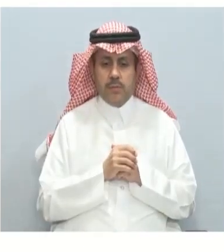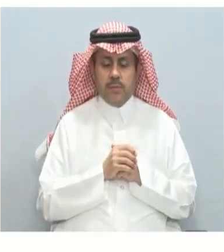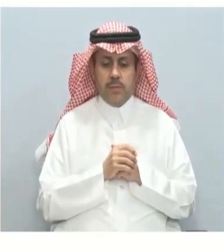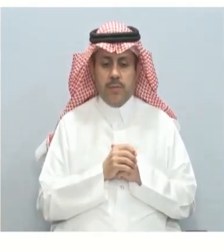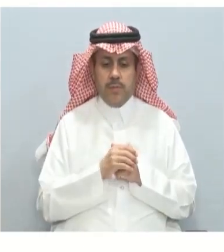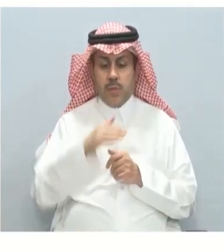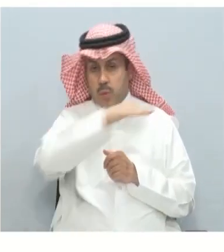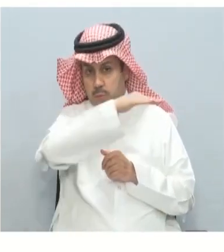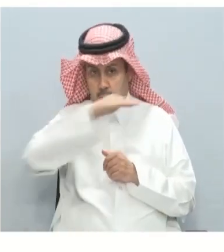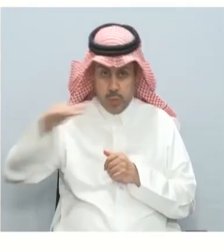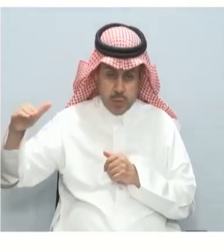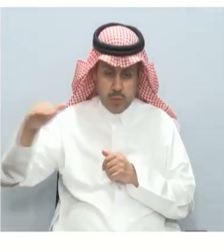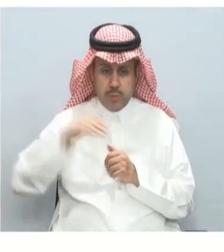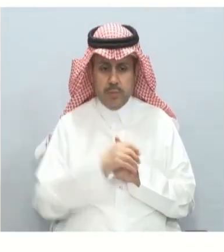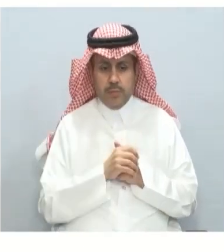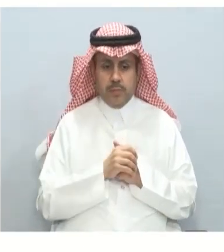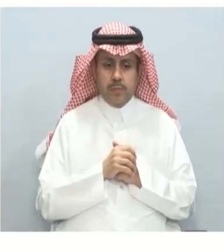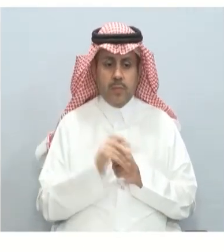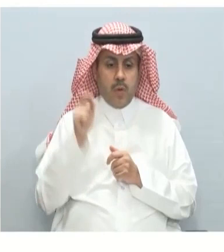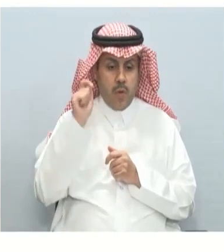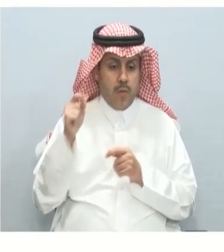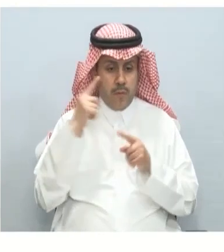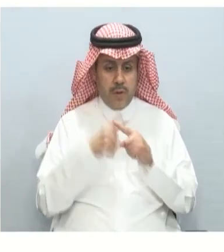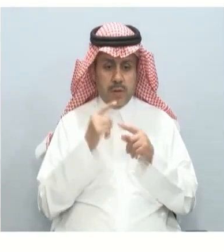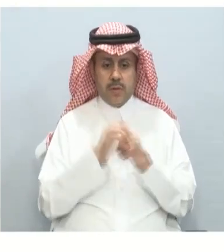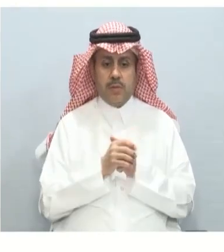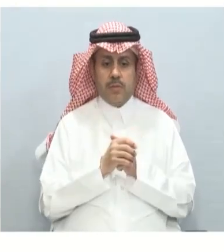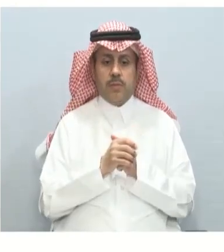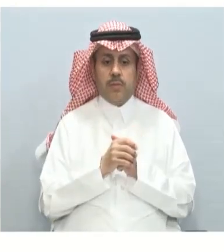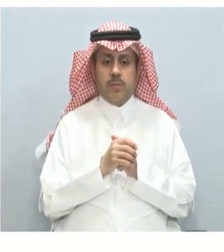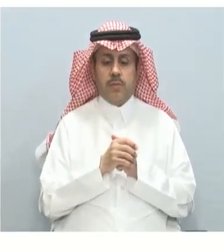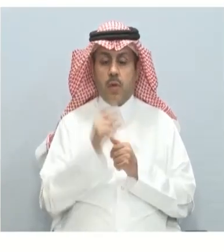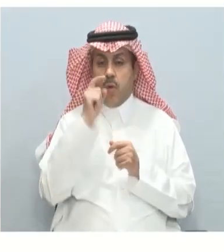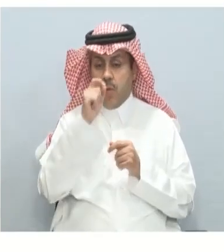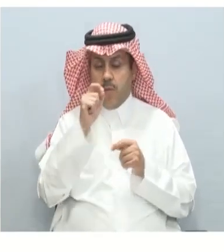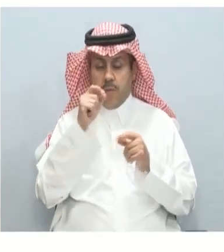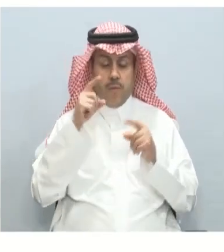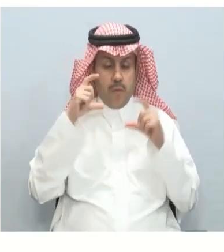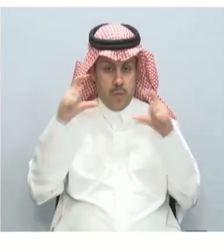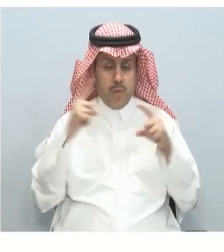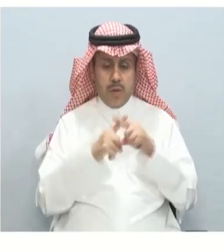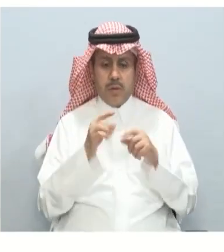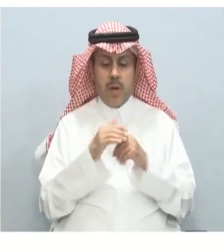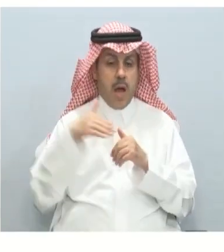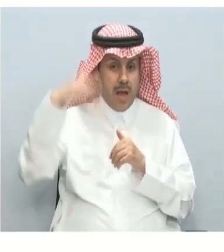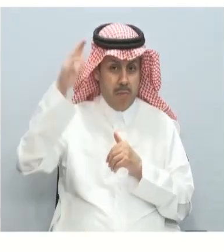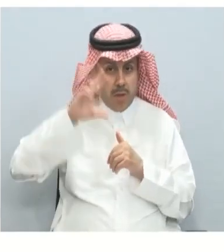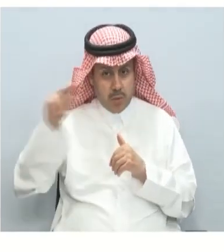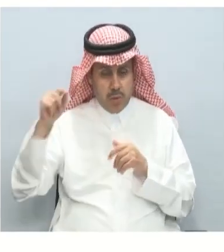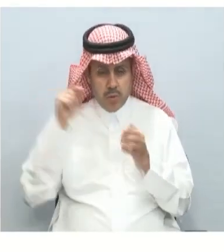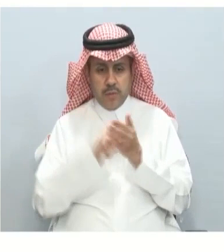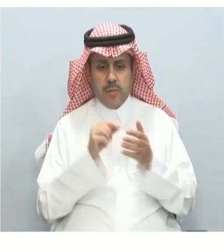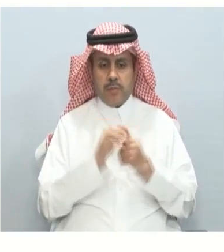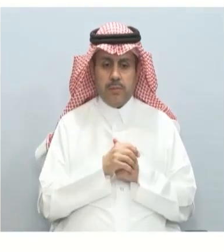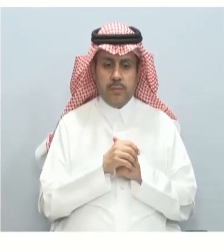يكون المدى كل افف اكس بحيث ان افف اكس اكبر من او يساوي صفر وحطينا